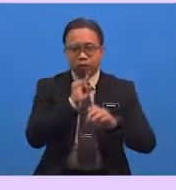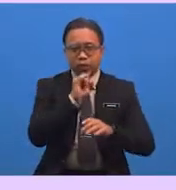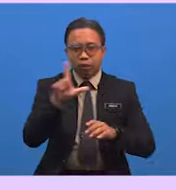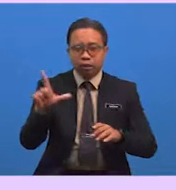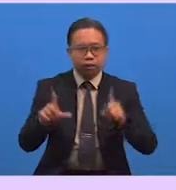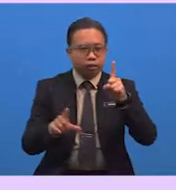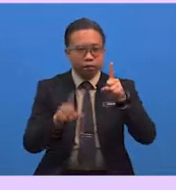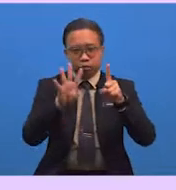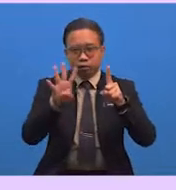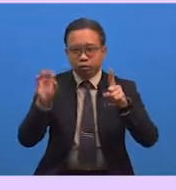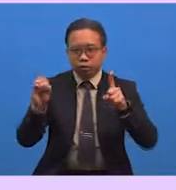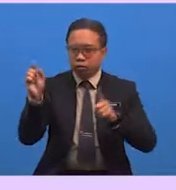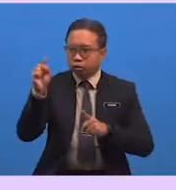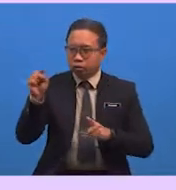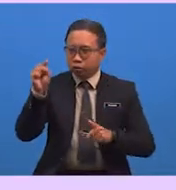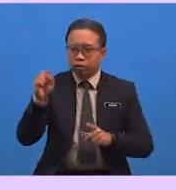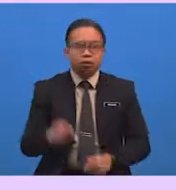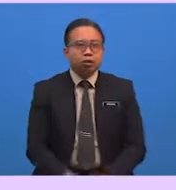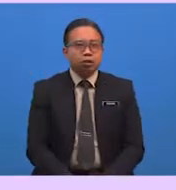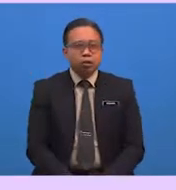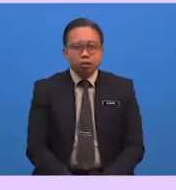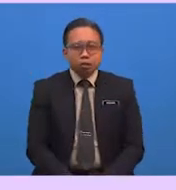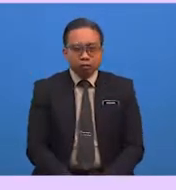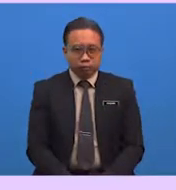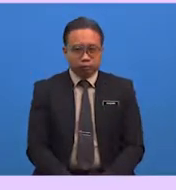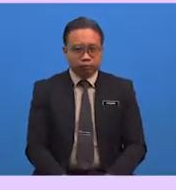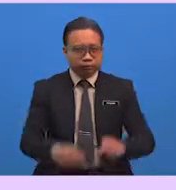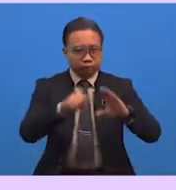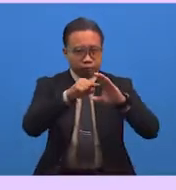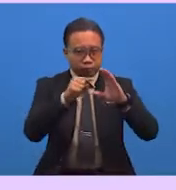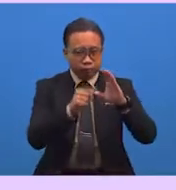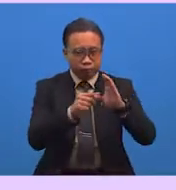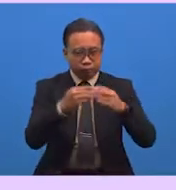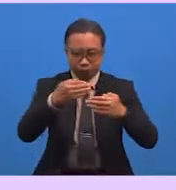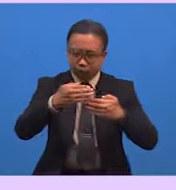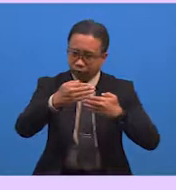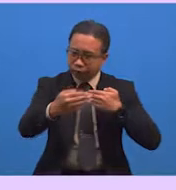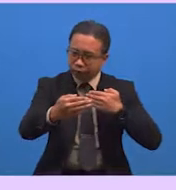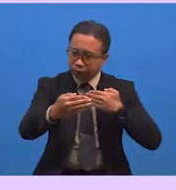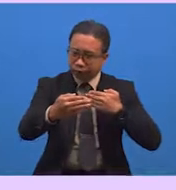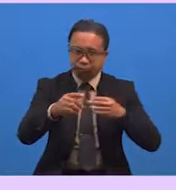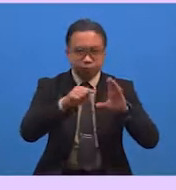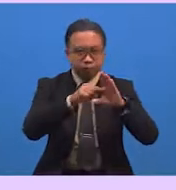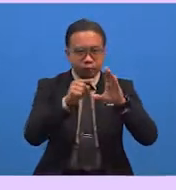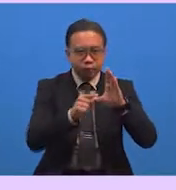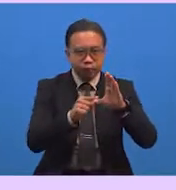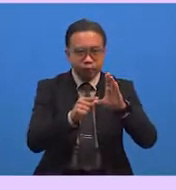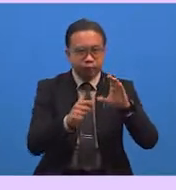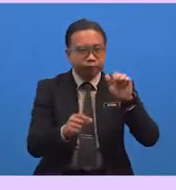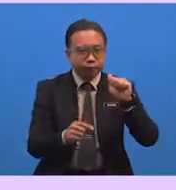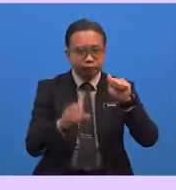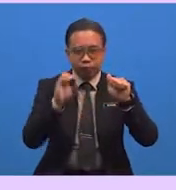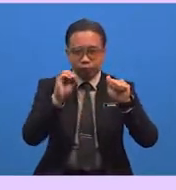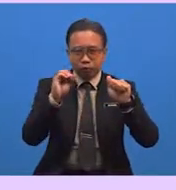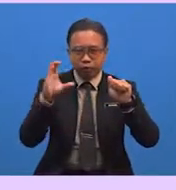140 darjah. Sudut bertentang bucu dengan BOD iaitu sudut